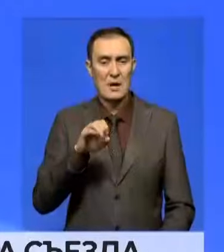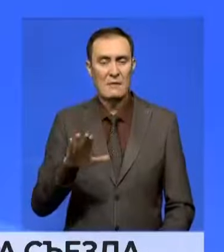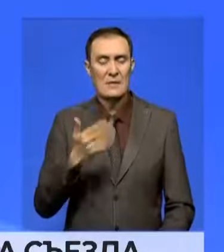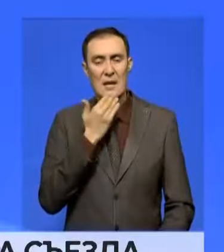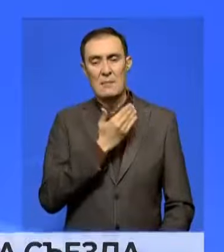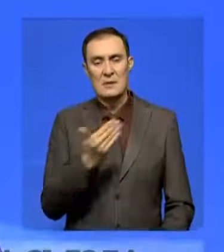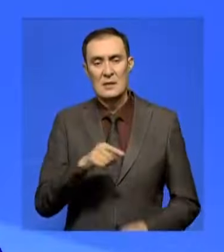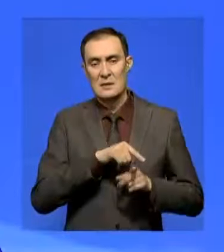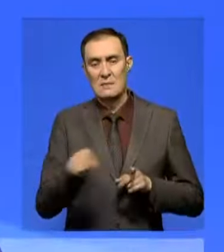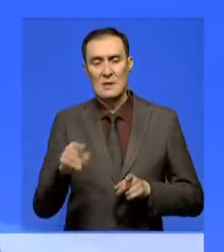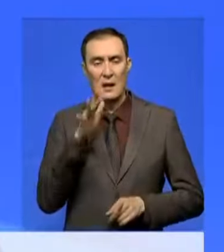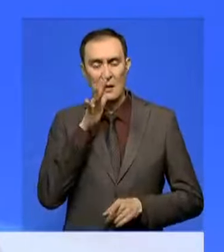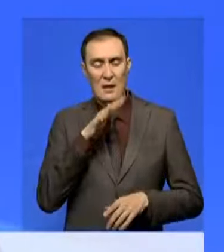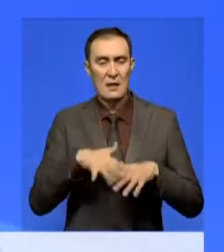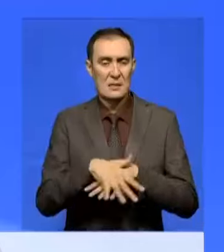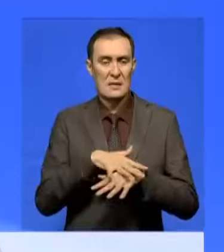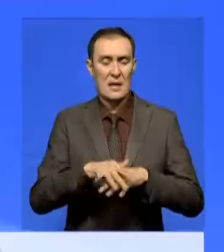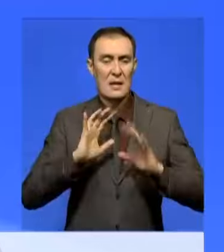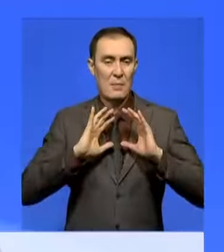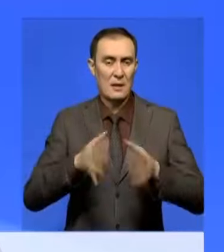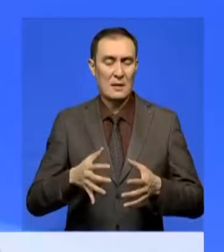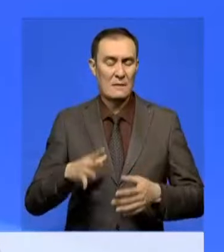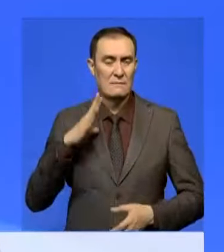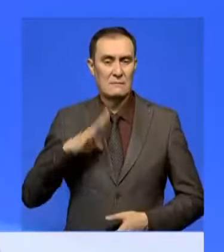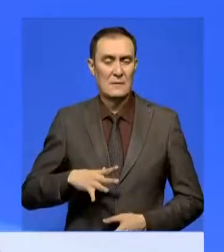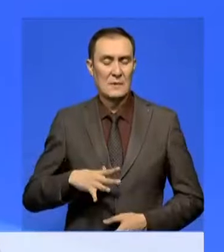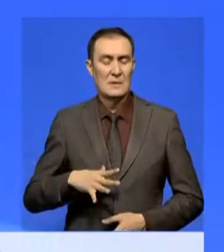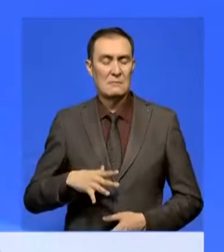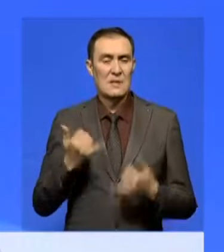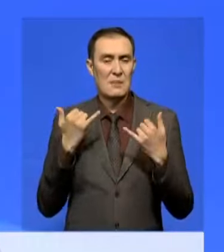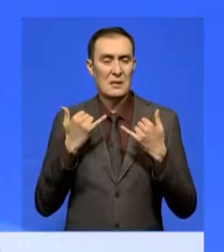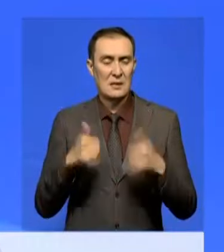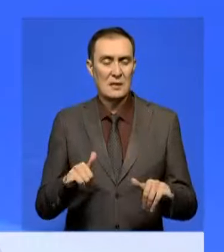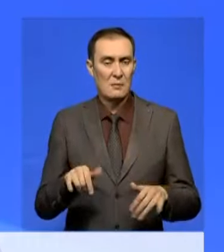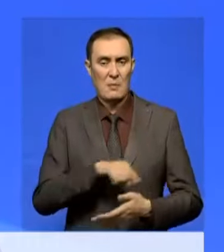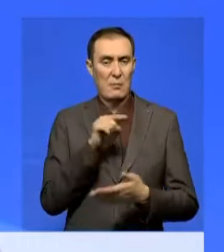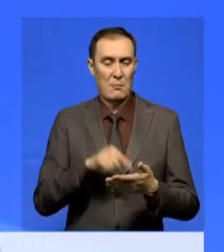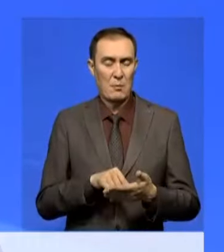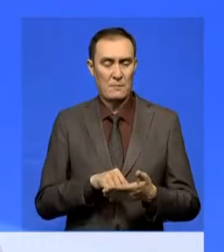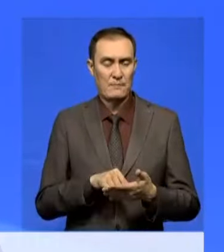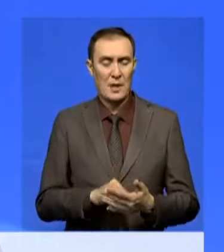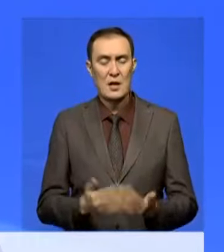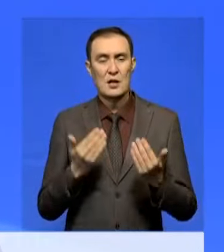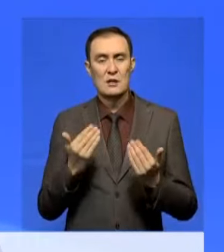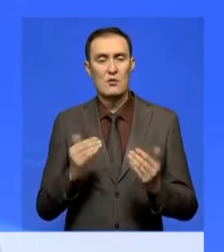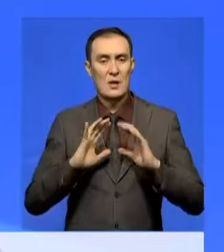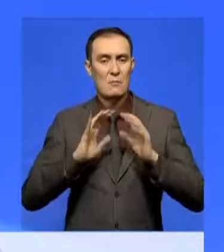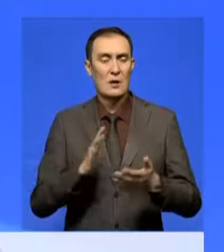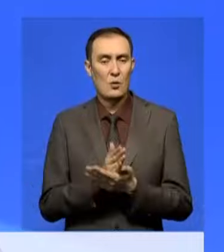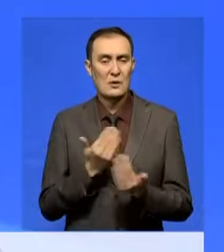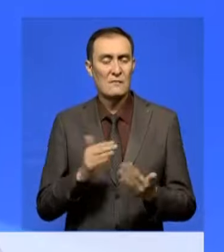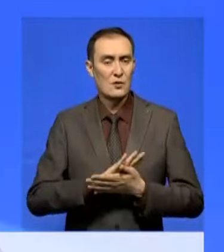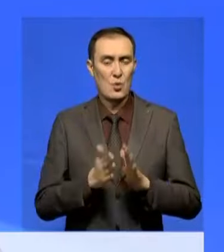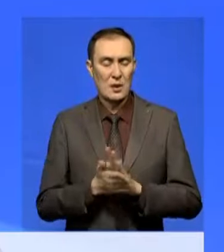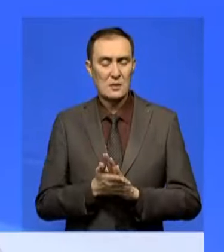последние несколько лет человечество столкнулось с беспрецедентными вызовами. Сегодня мир находится в